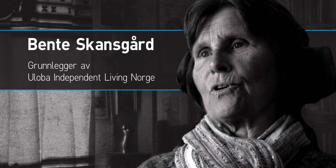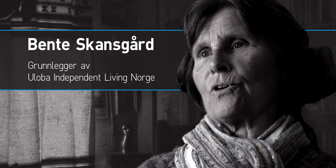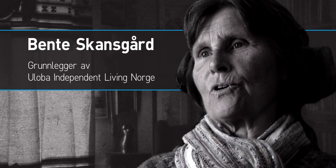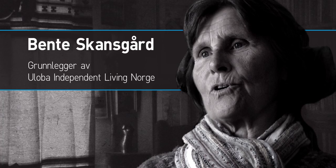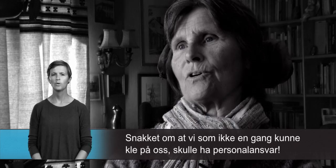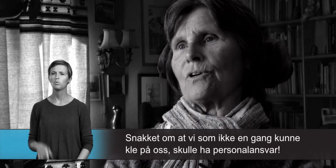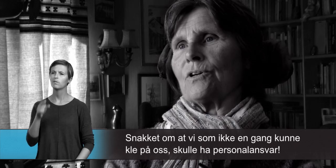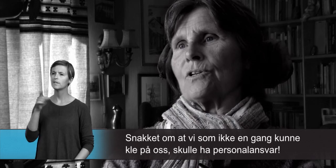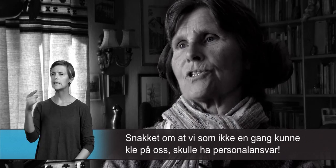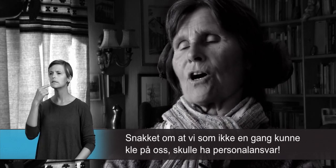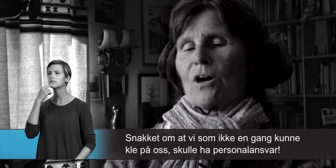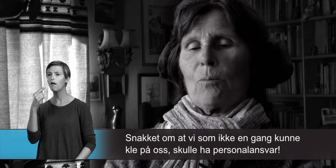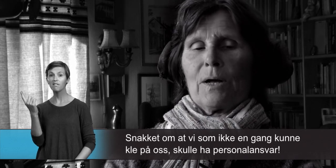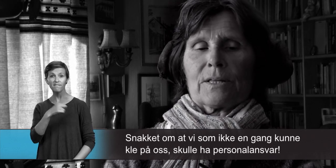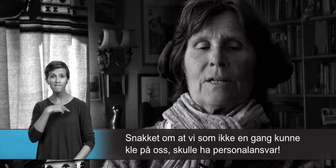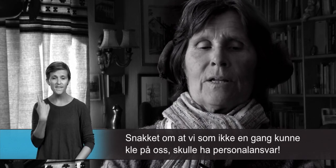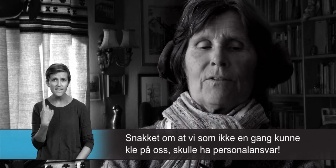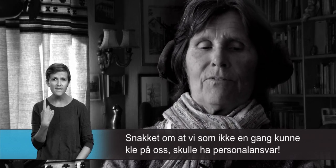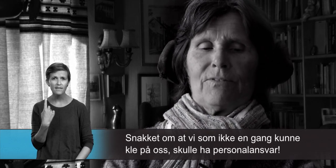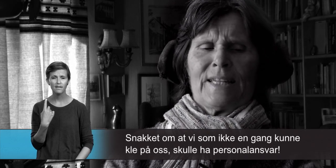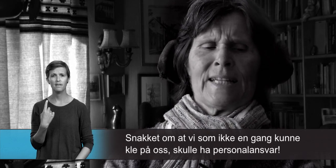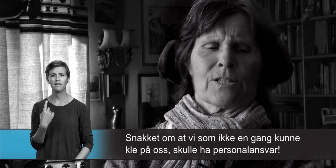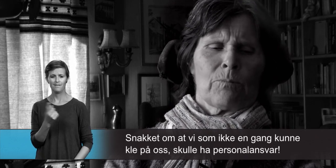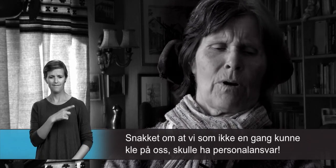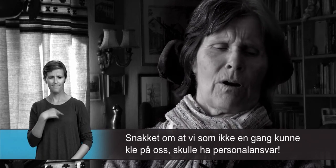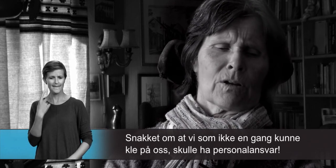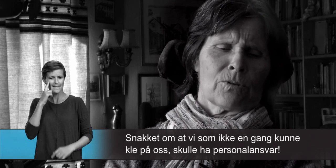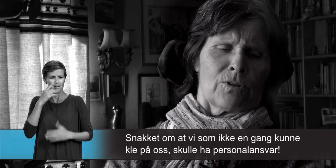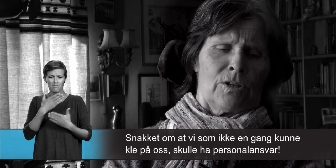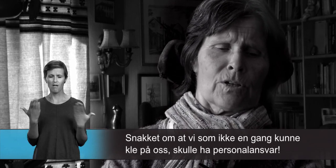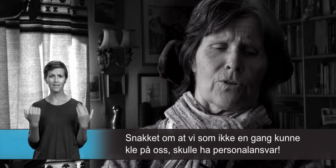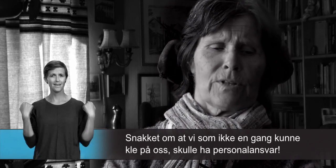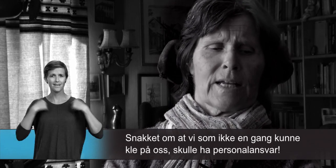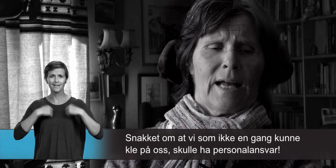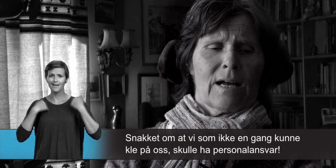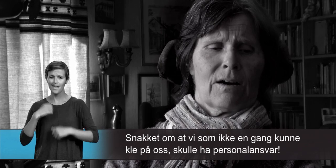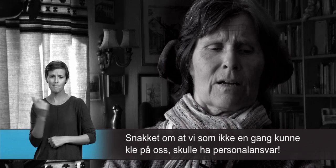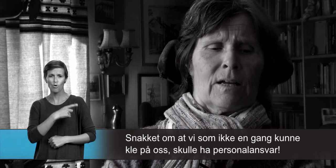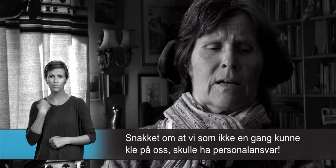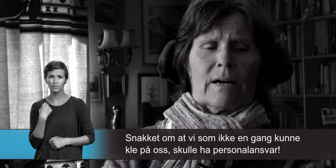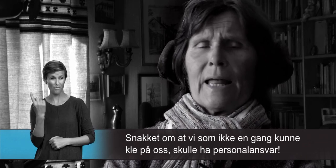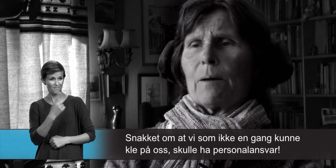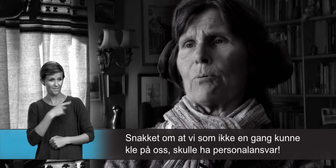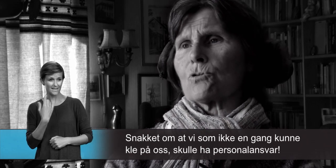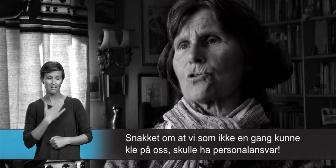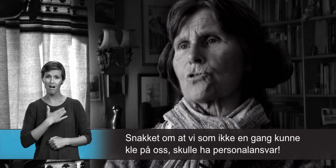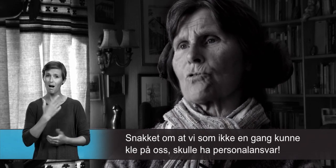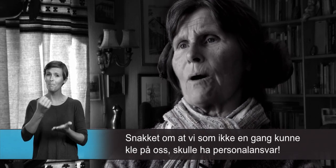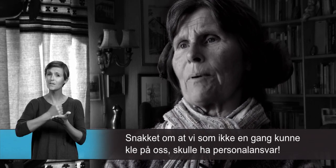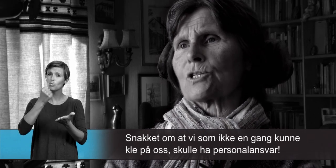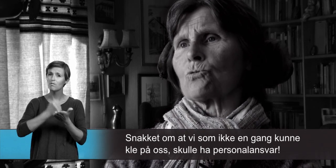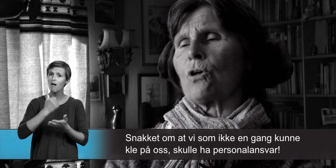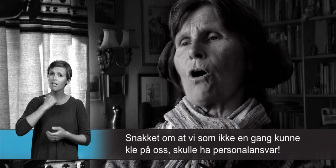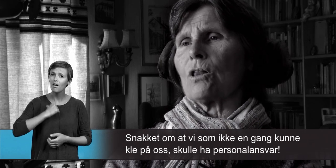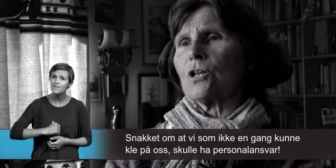Norge. Snakket om at vi som kunne ikke engang kle på oss, og så skulle